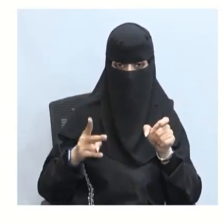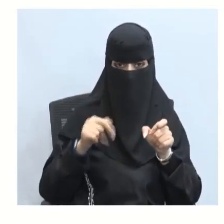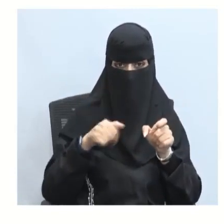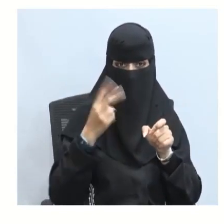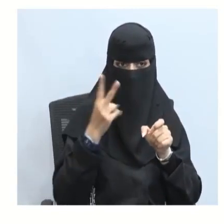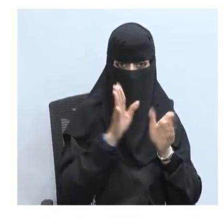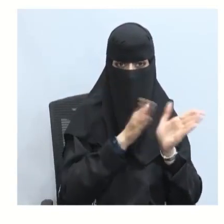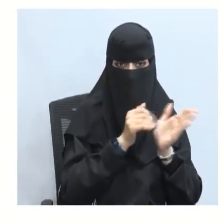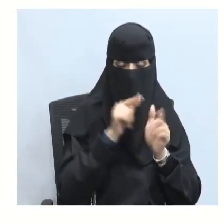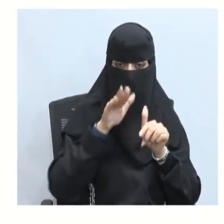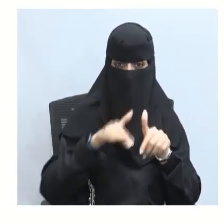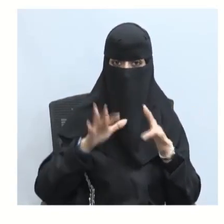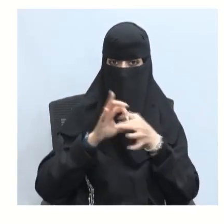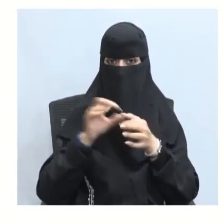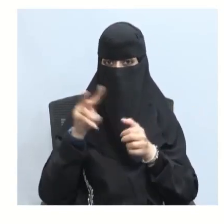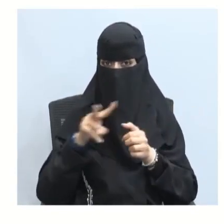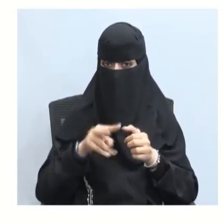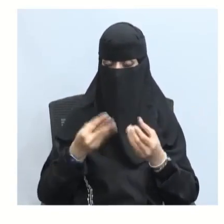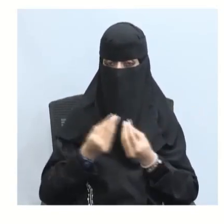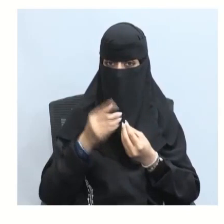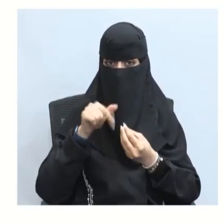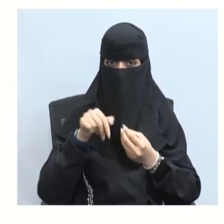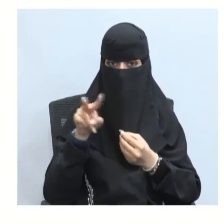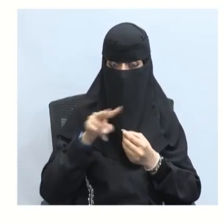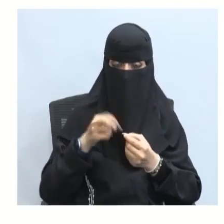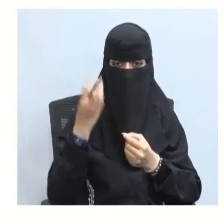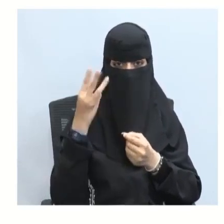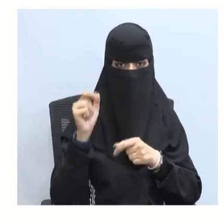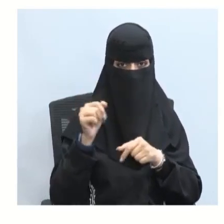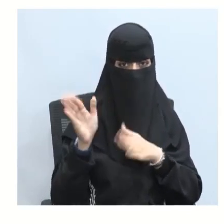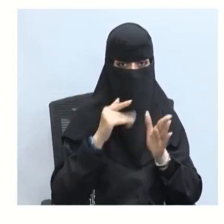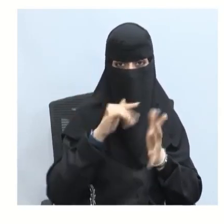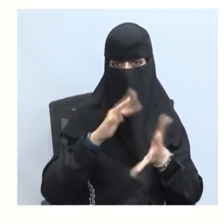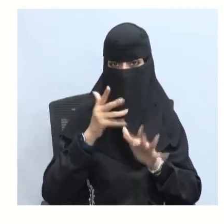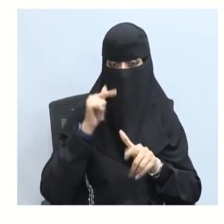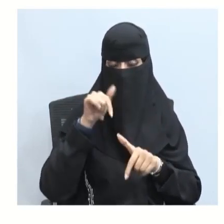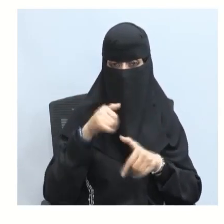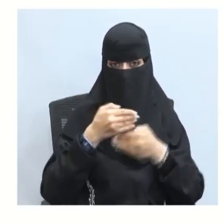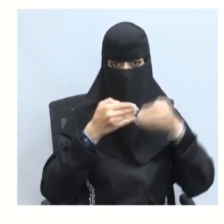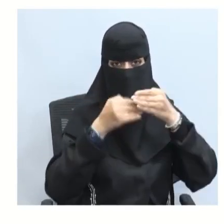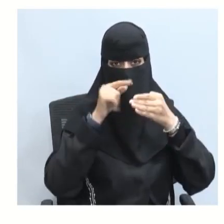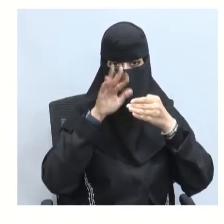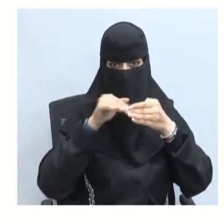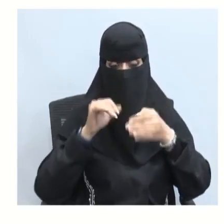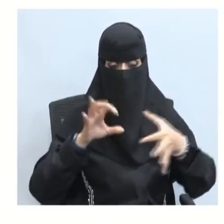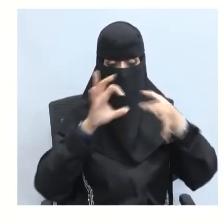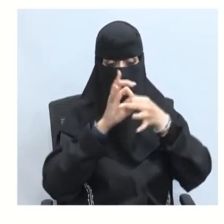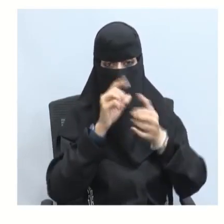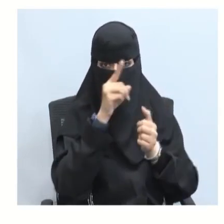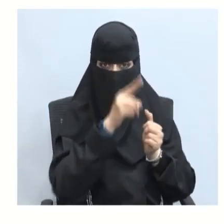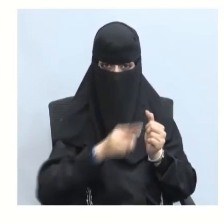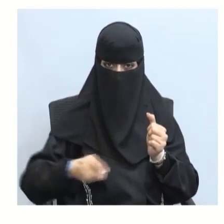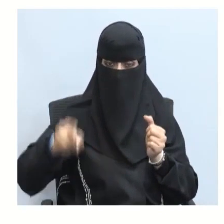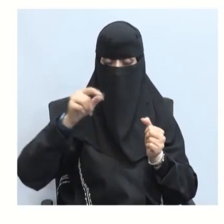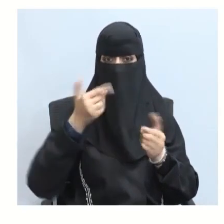اثنان يوجد روابط ثنائيه فيما بينها او روابط ثلاثيه على حسب المركب لاحظ هنا حلقه اذا ستعطيني